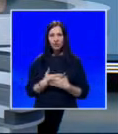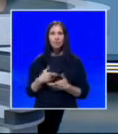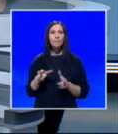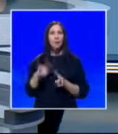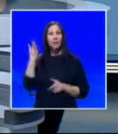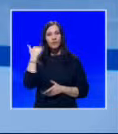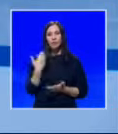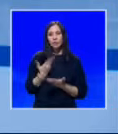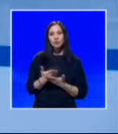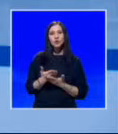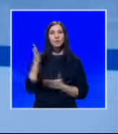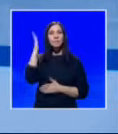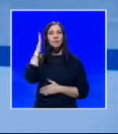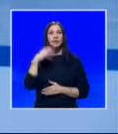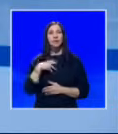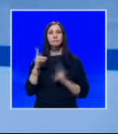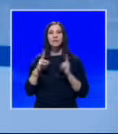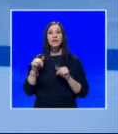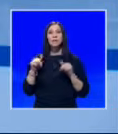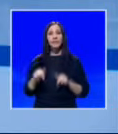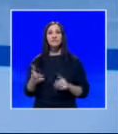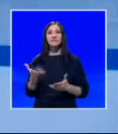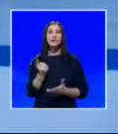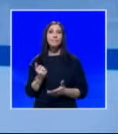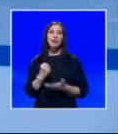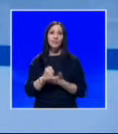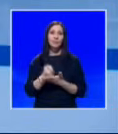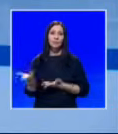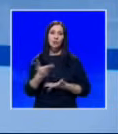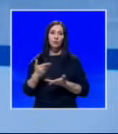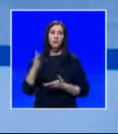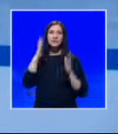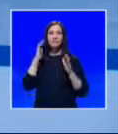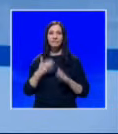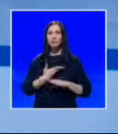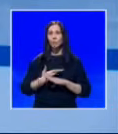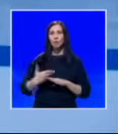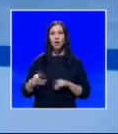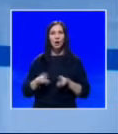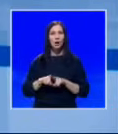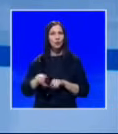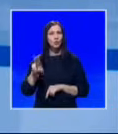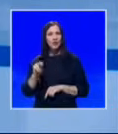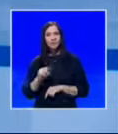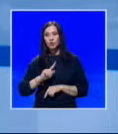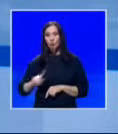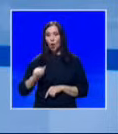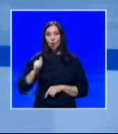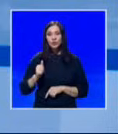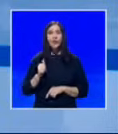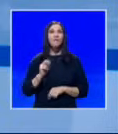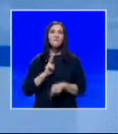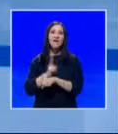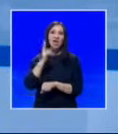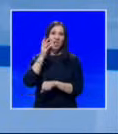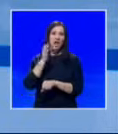Габриел, номинирана за премиер от ГЕРБ СДС, взе мандата днес. Преговорите за правителство продължават, както казват, до утре в 12